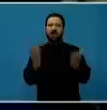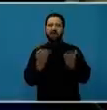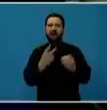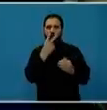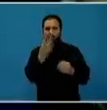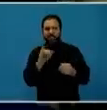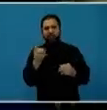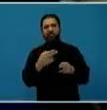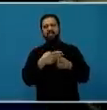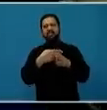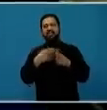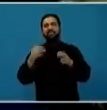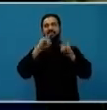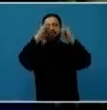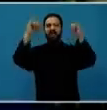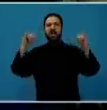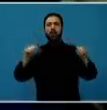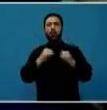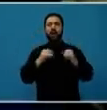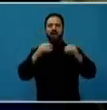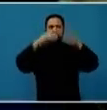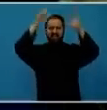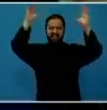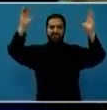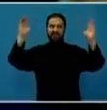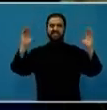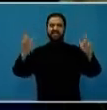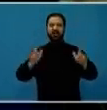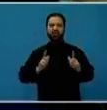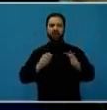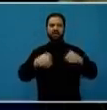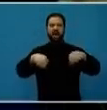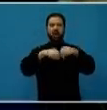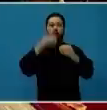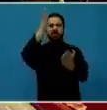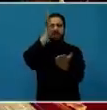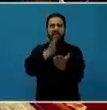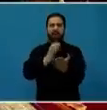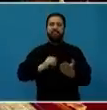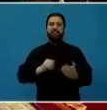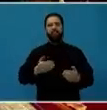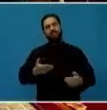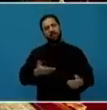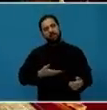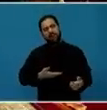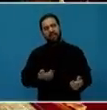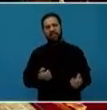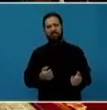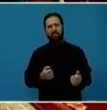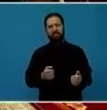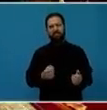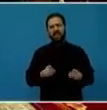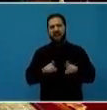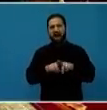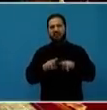și în Sfintele Icoane. Sfinții așteaptă ca noi să ne îndreptăm. Părinte, așa